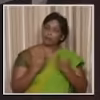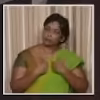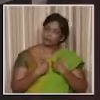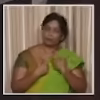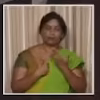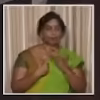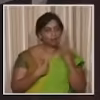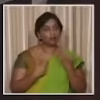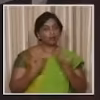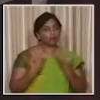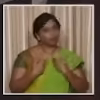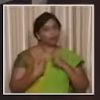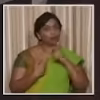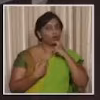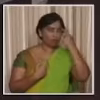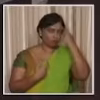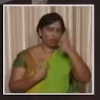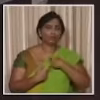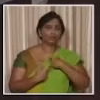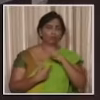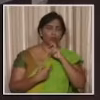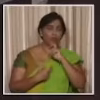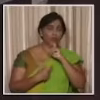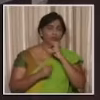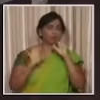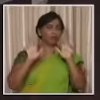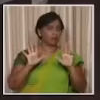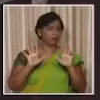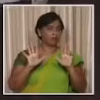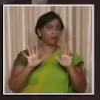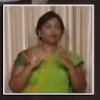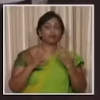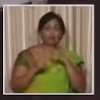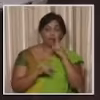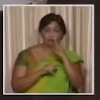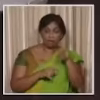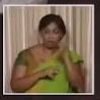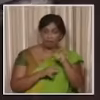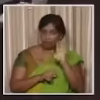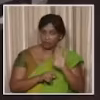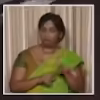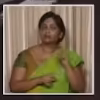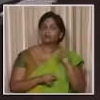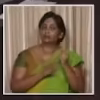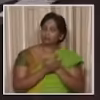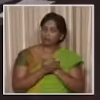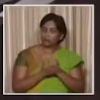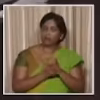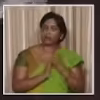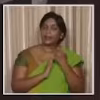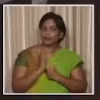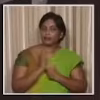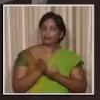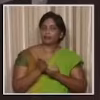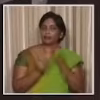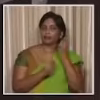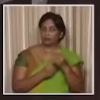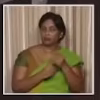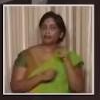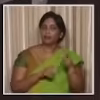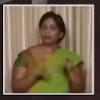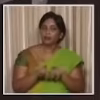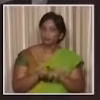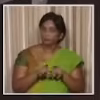wenna puluwan, apitat nadu dammane, ekak neve nadu namayak damma, enisa veradi karala tibbanang, e hama kenekotama neethiya sadharana wenna one.